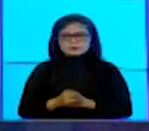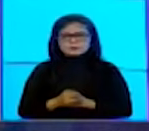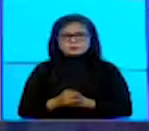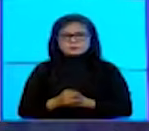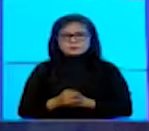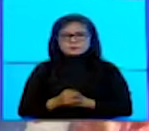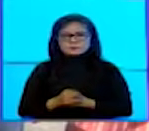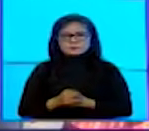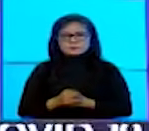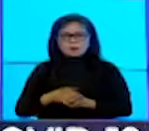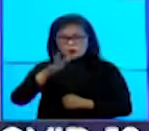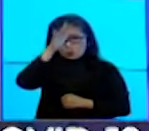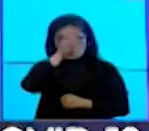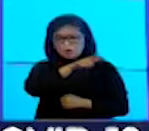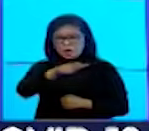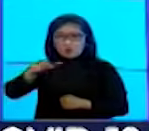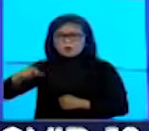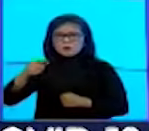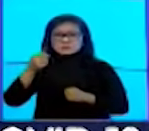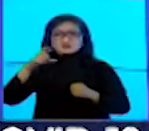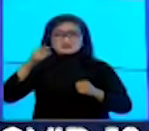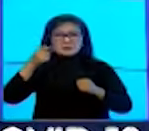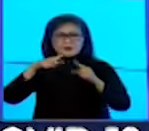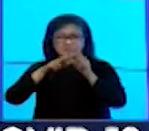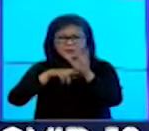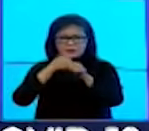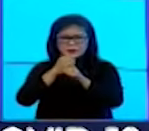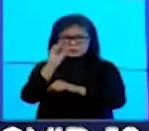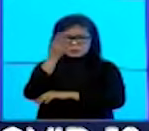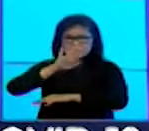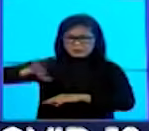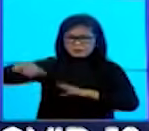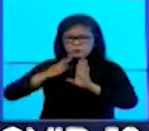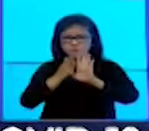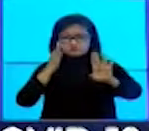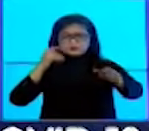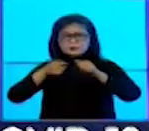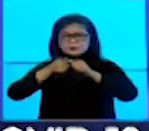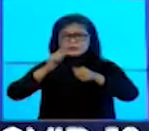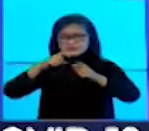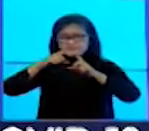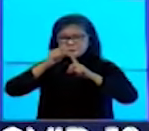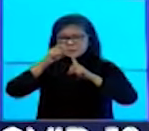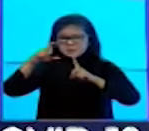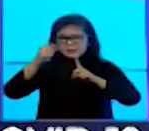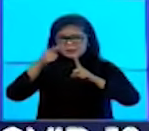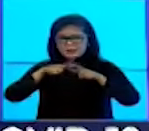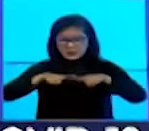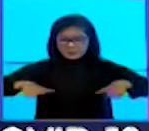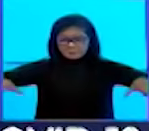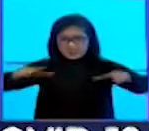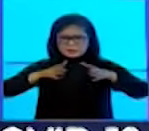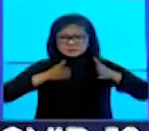Satu persatu warga Kelurahan Cilangkap, Kecamatan Cipayung, Jakarta Timur menjalani swab PCR massal di lapangan terbuka Jalan Asyifah Kamis